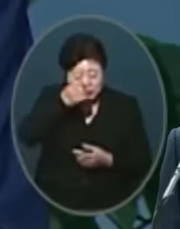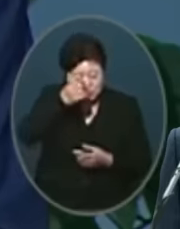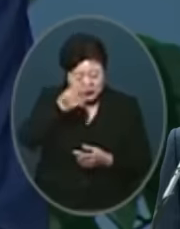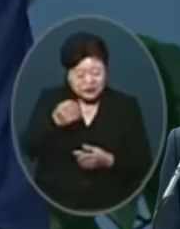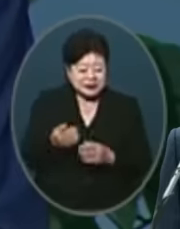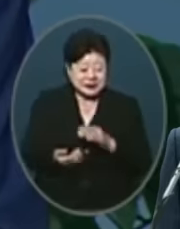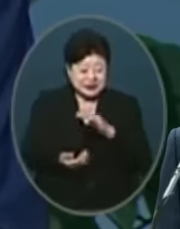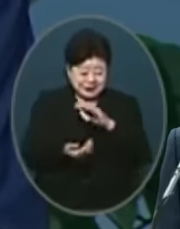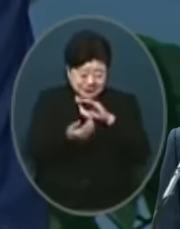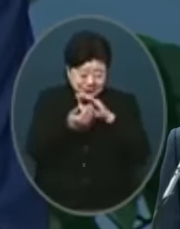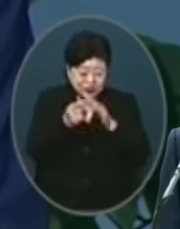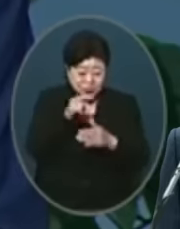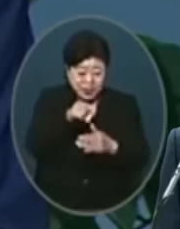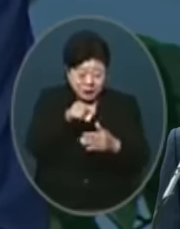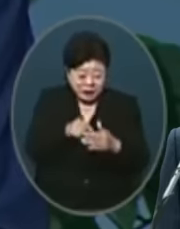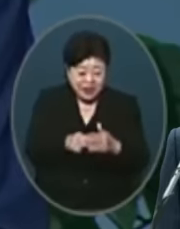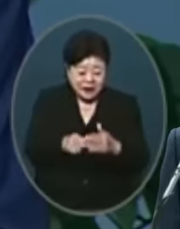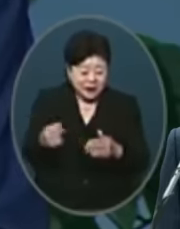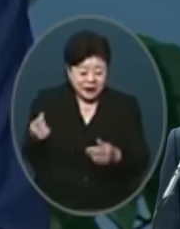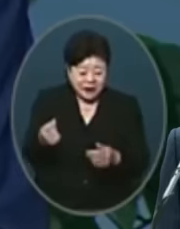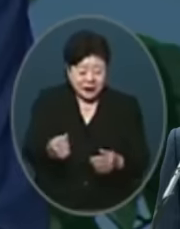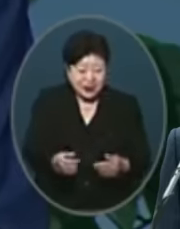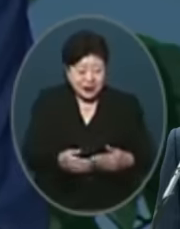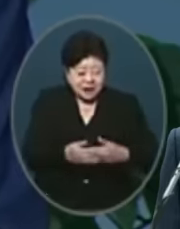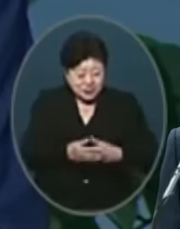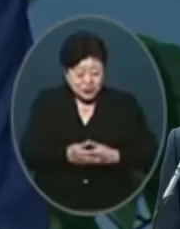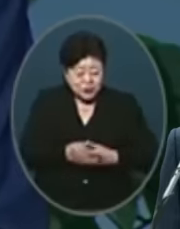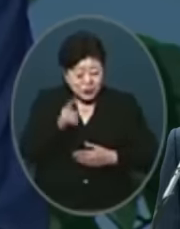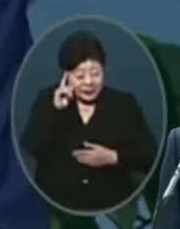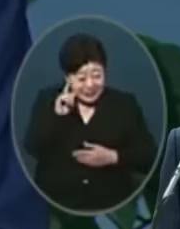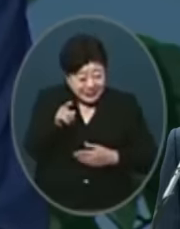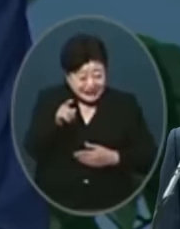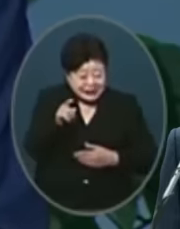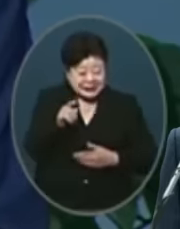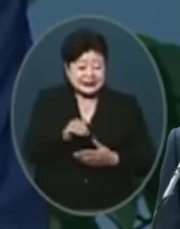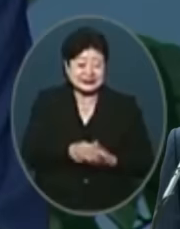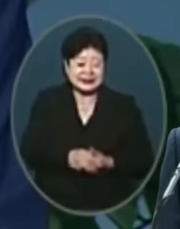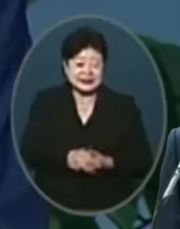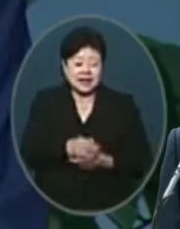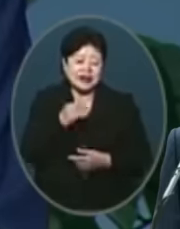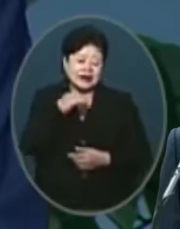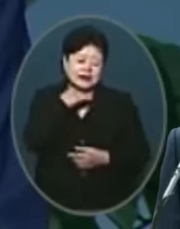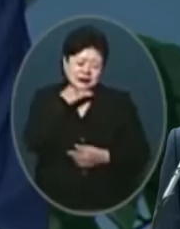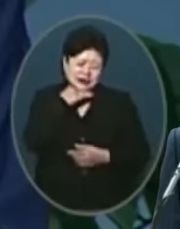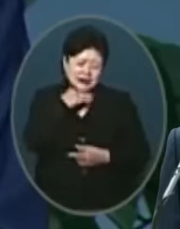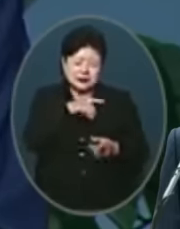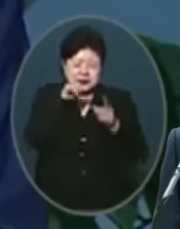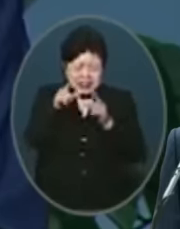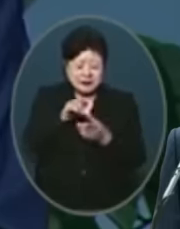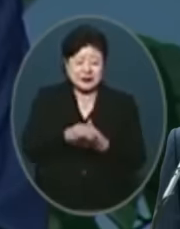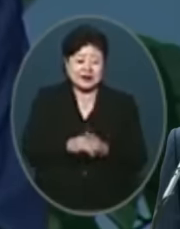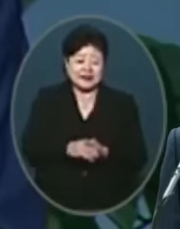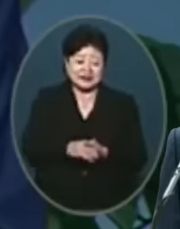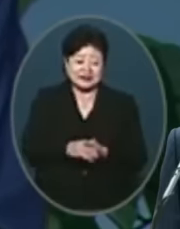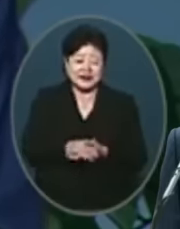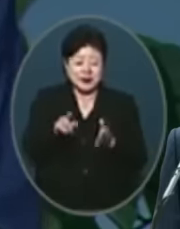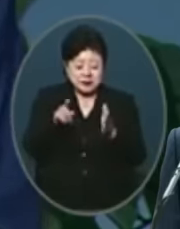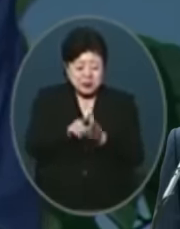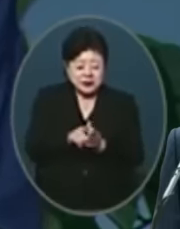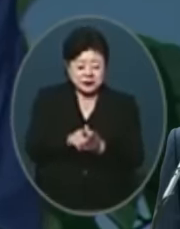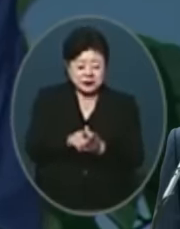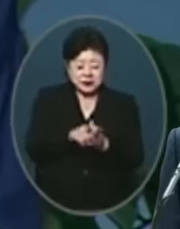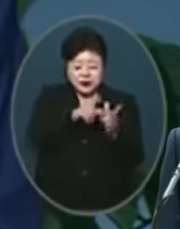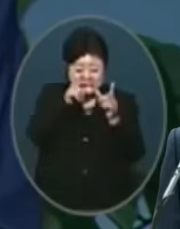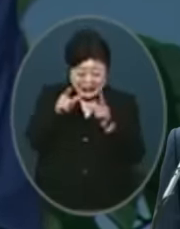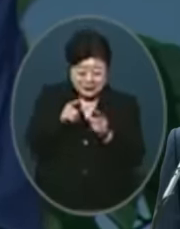꿈을 마음속에 꾸고 내일을 기다리며 살고 믿음으로